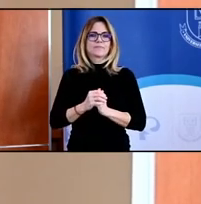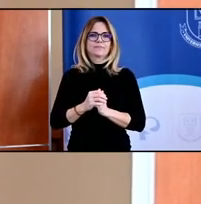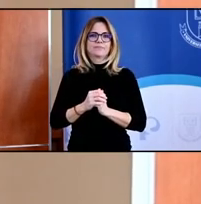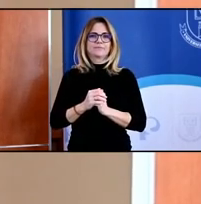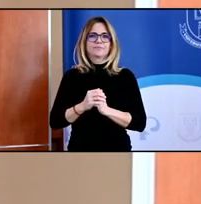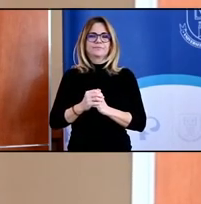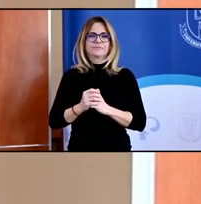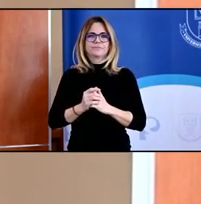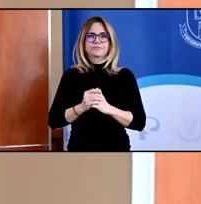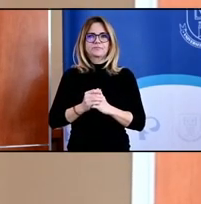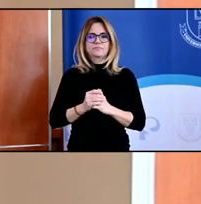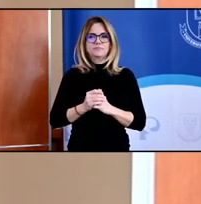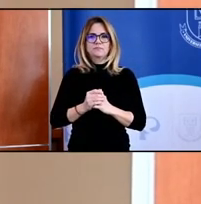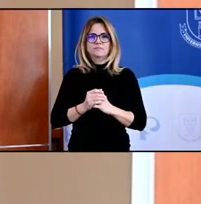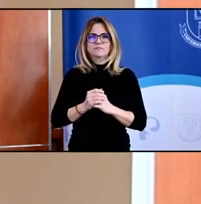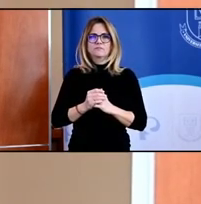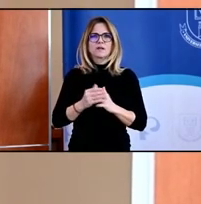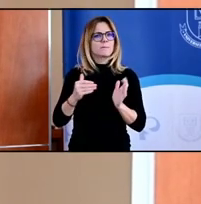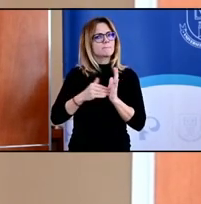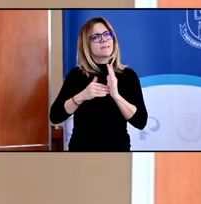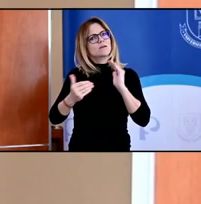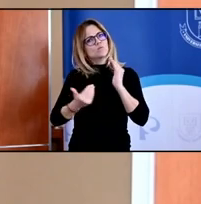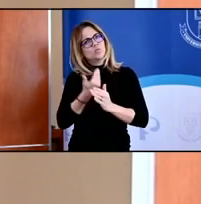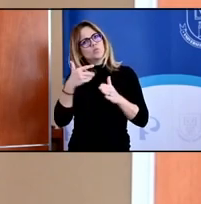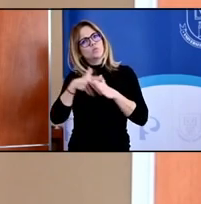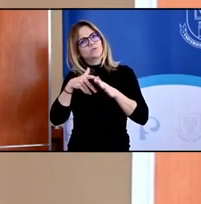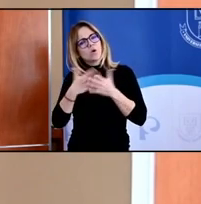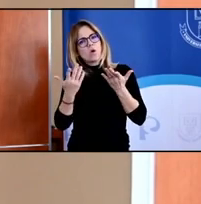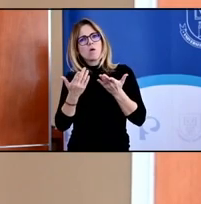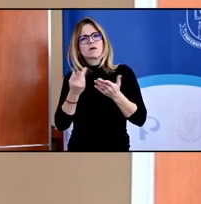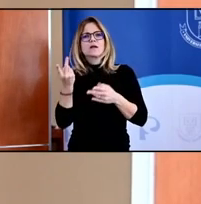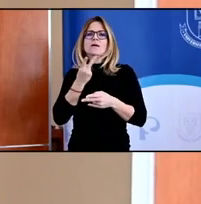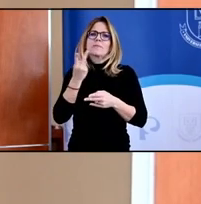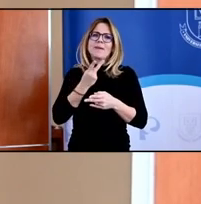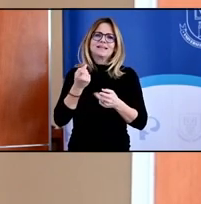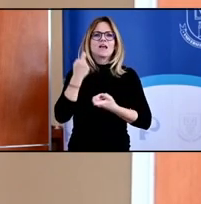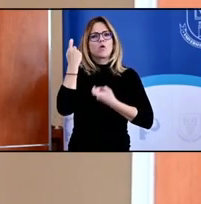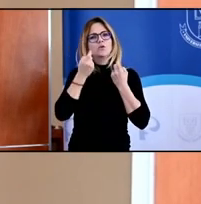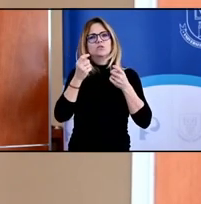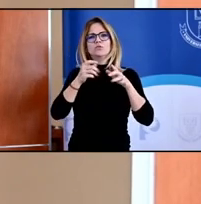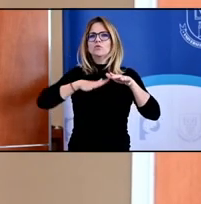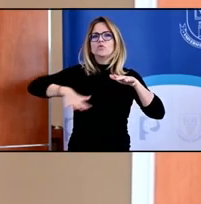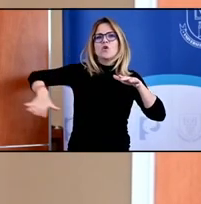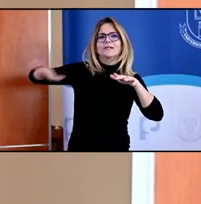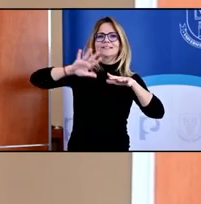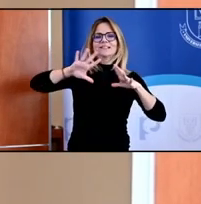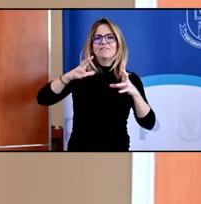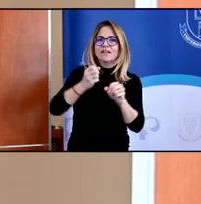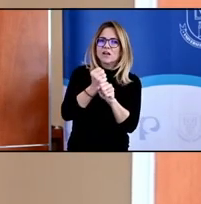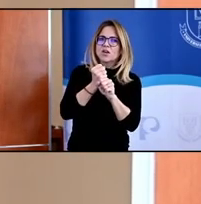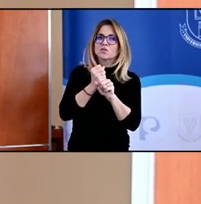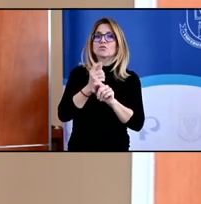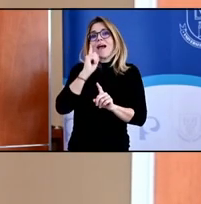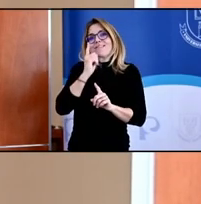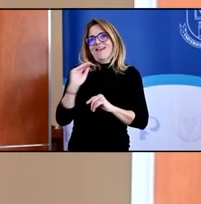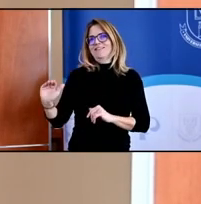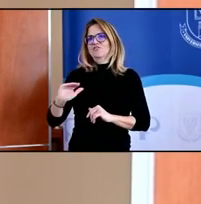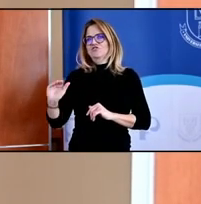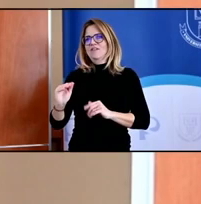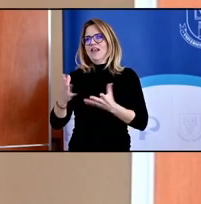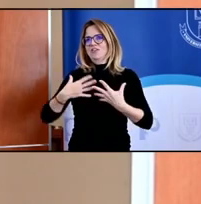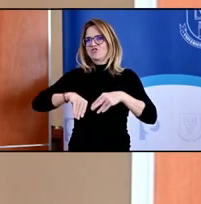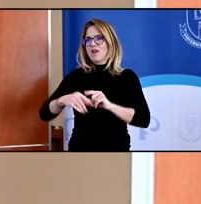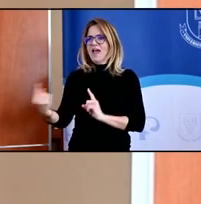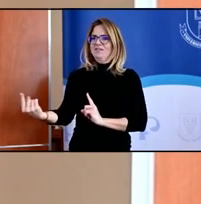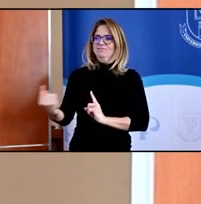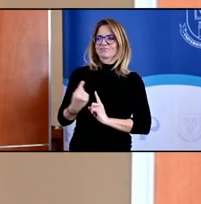hogy viszonylag még új dolog az hogy oké gondolunk a környezeti fenntarthatóságra de hogy ha kisgyerekes család érkezik a